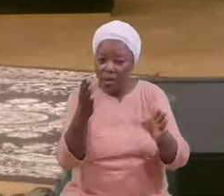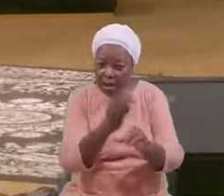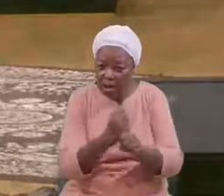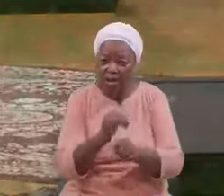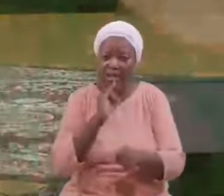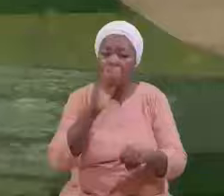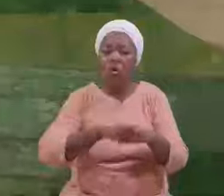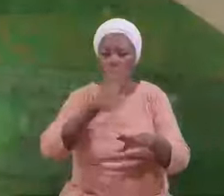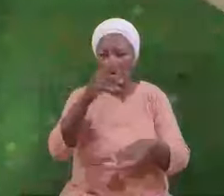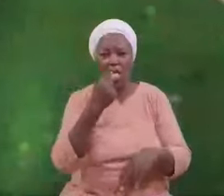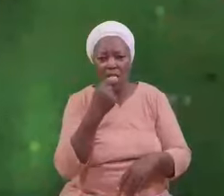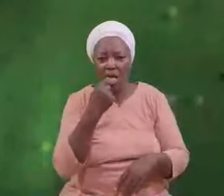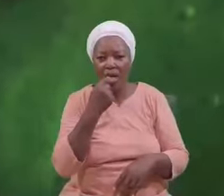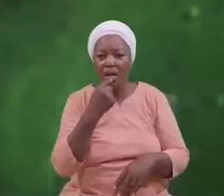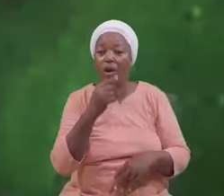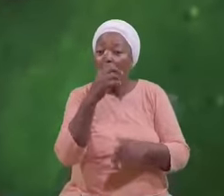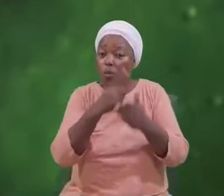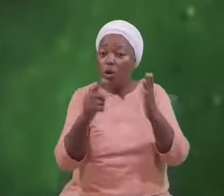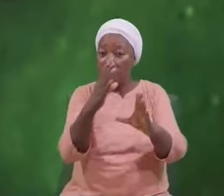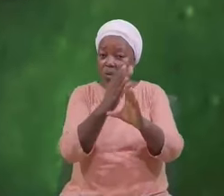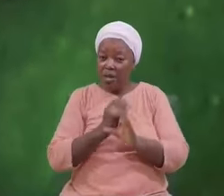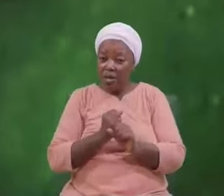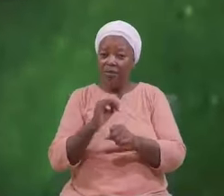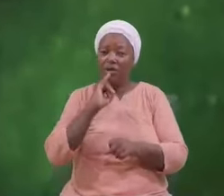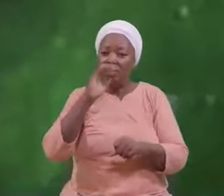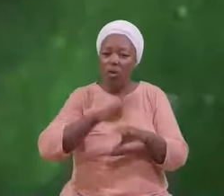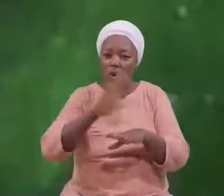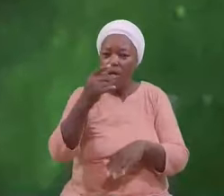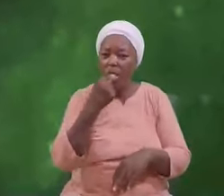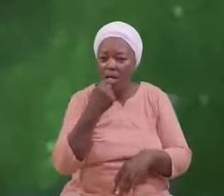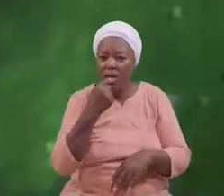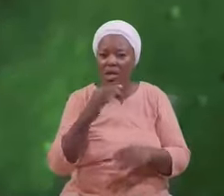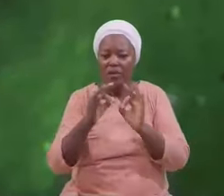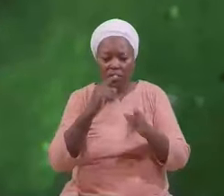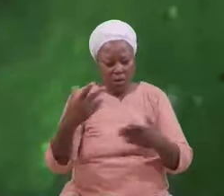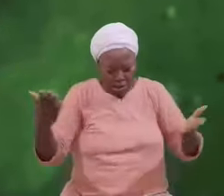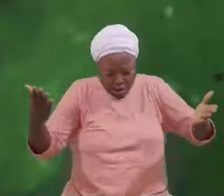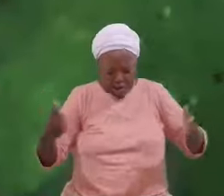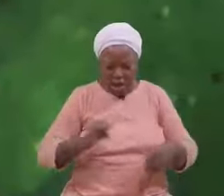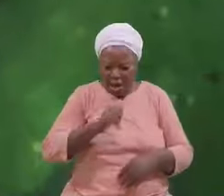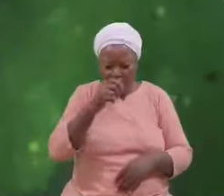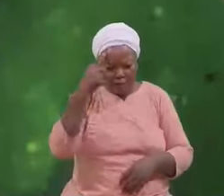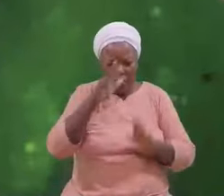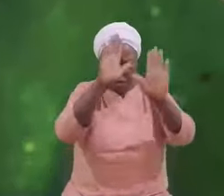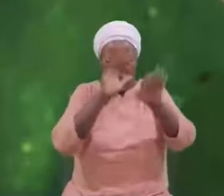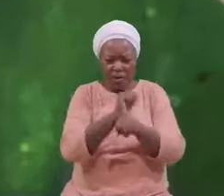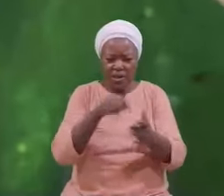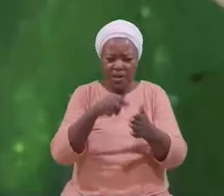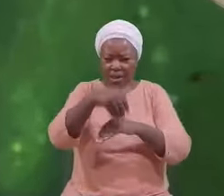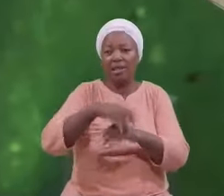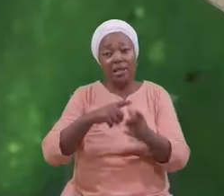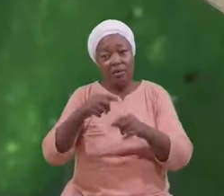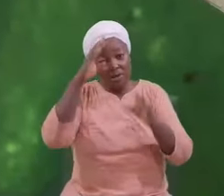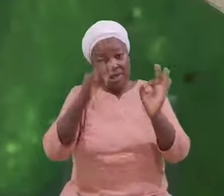ce que vous aurez sera déterminé par votre langue. Ce que vous recevez, c'est votre langue. Si vous dites que je suis un candidat de miracle, vous l'avez décidé, cela va vous